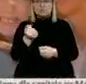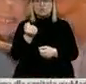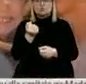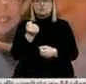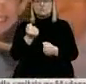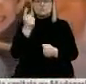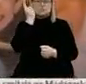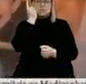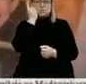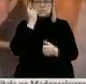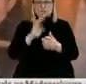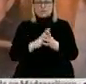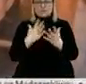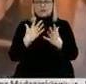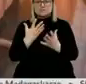ręce.